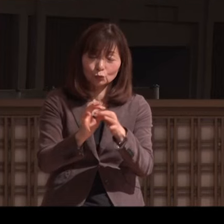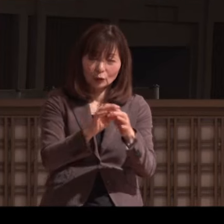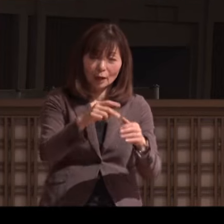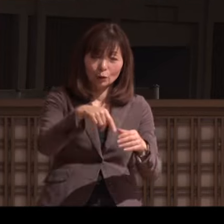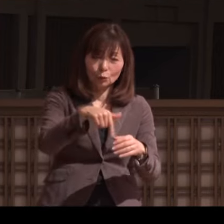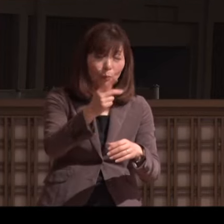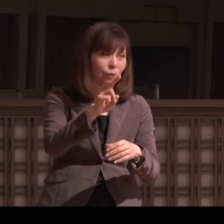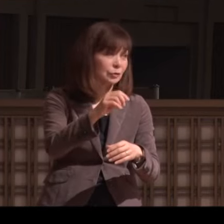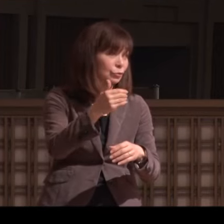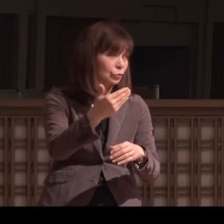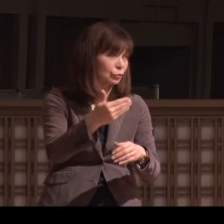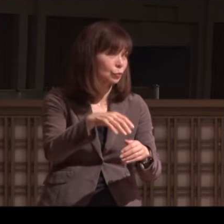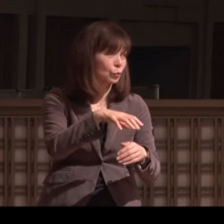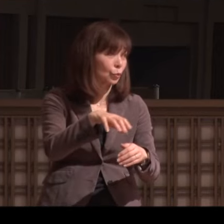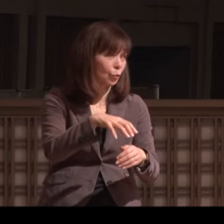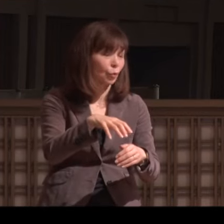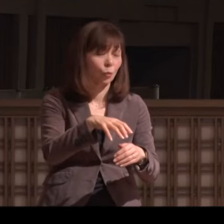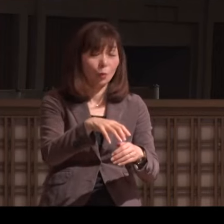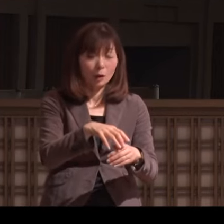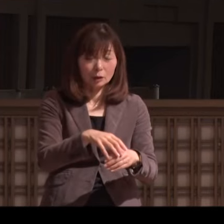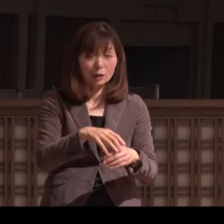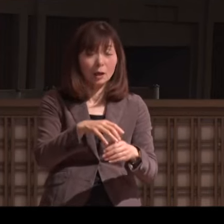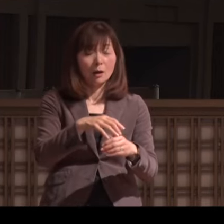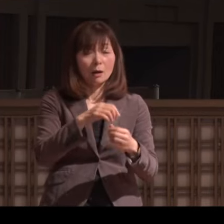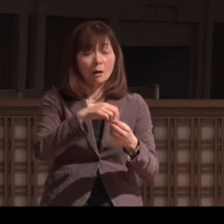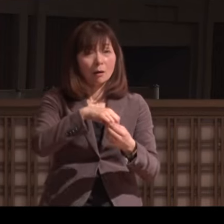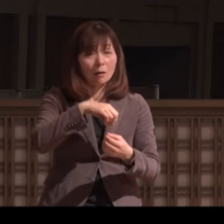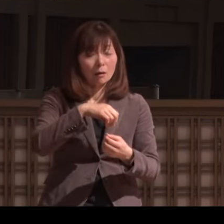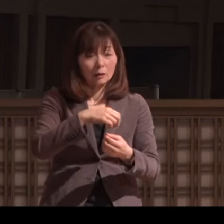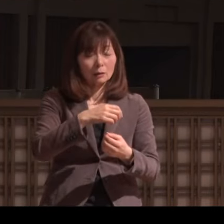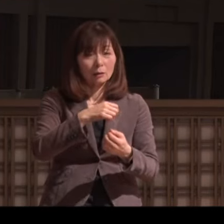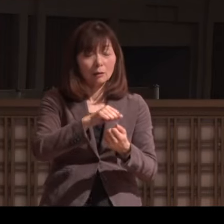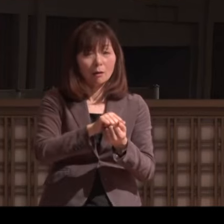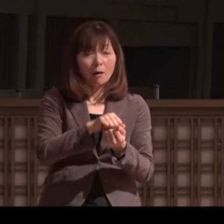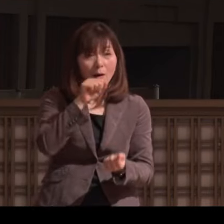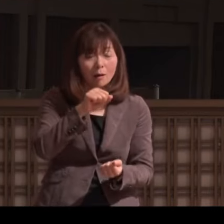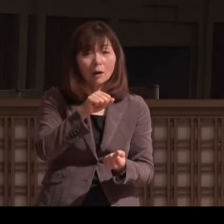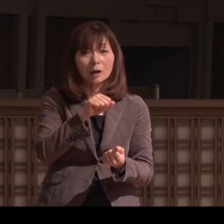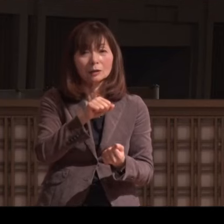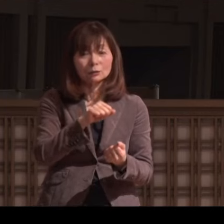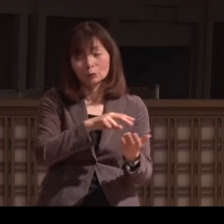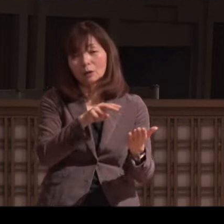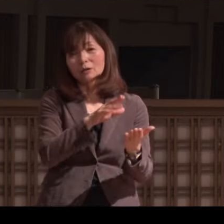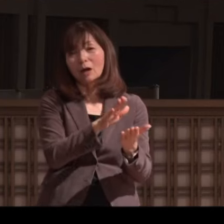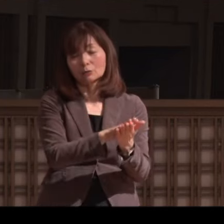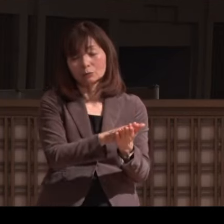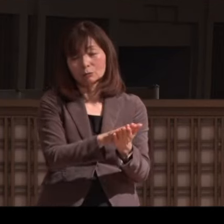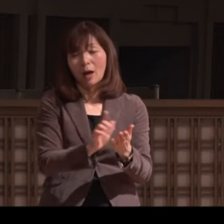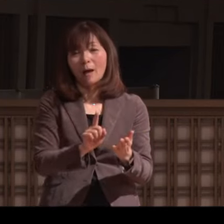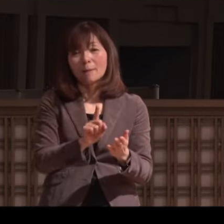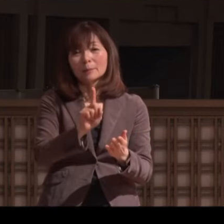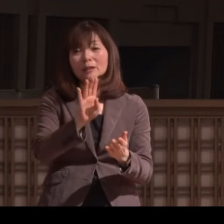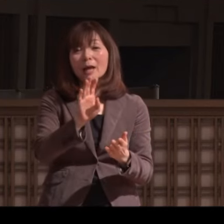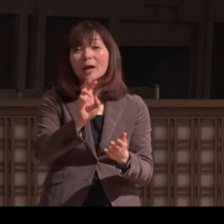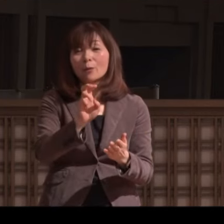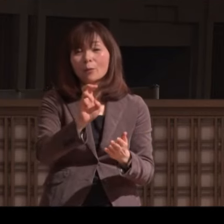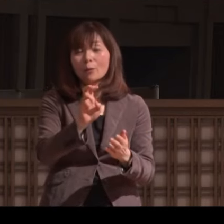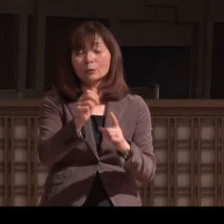ところに最後どんでん返し出てきますからねそれだけ言って終わりますこれはえっとキケろっていういう古代の人が書いた